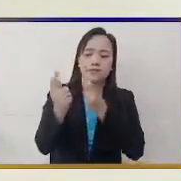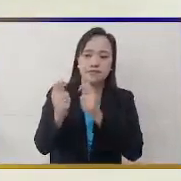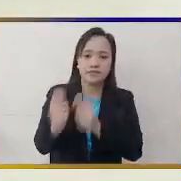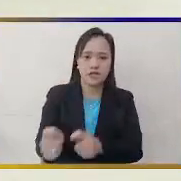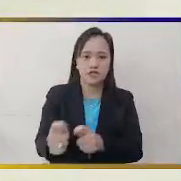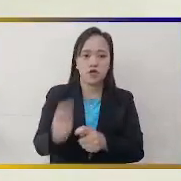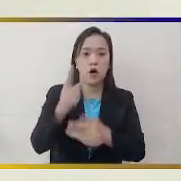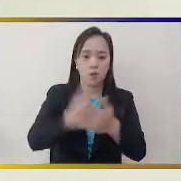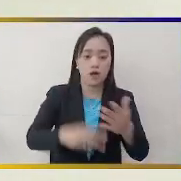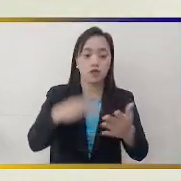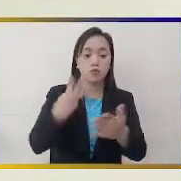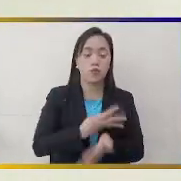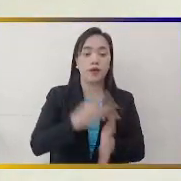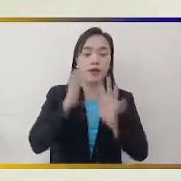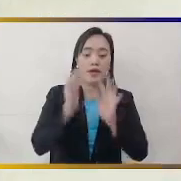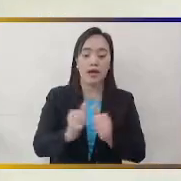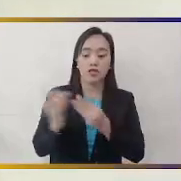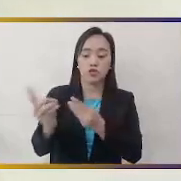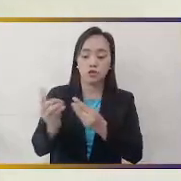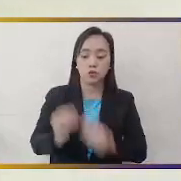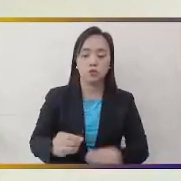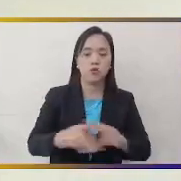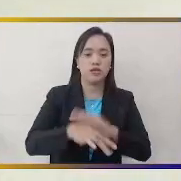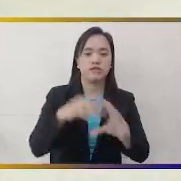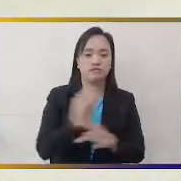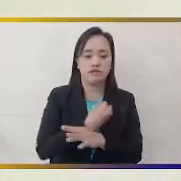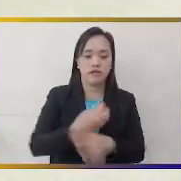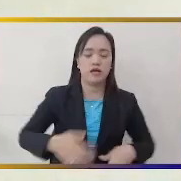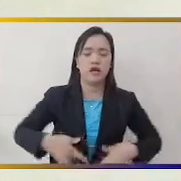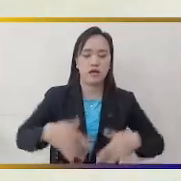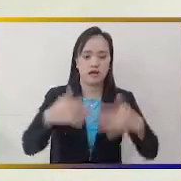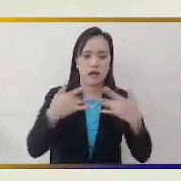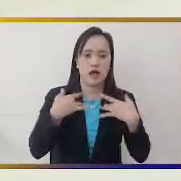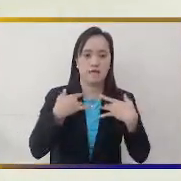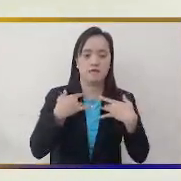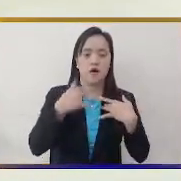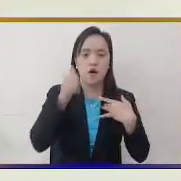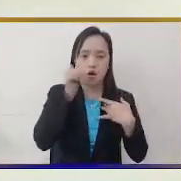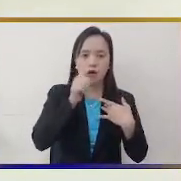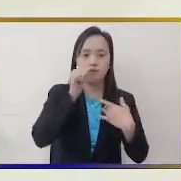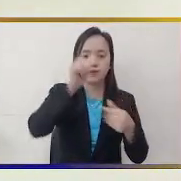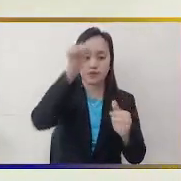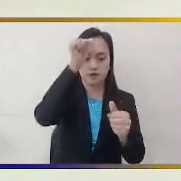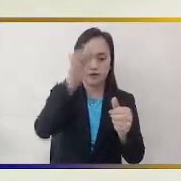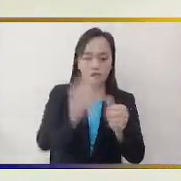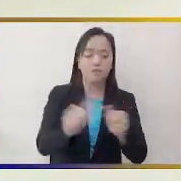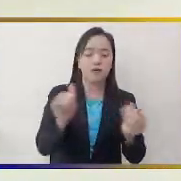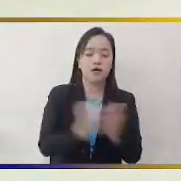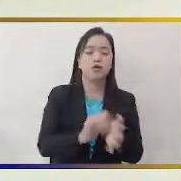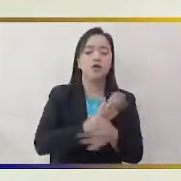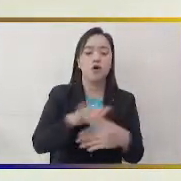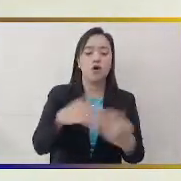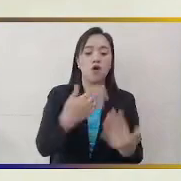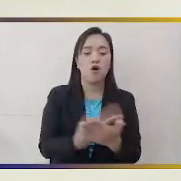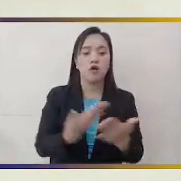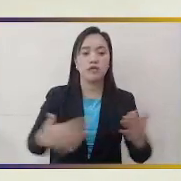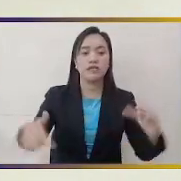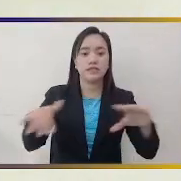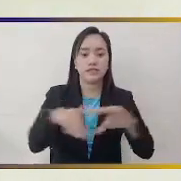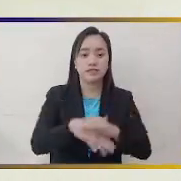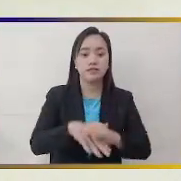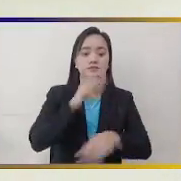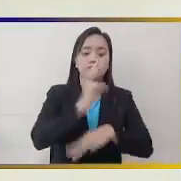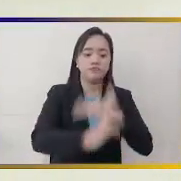sa ating buhay tatandaan po natin lahat po ng bagay rito sa ibabaw ng lupang ito ay wala po tayong